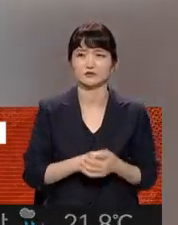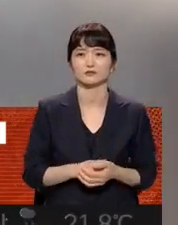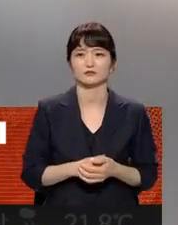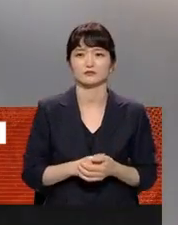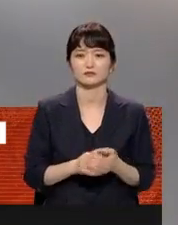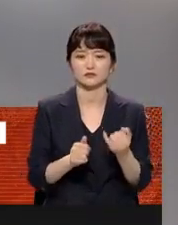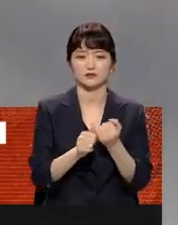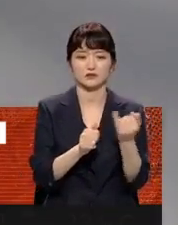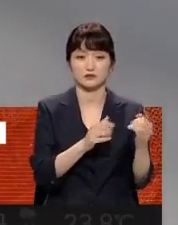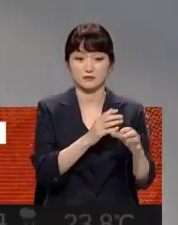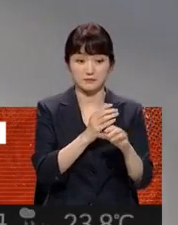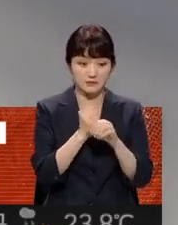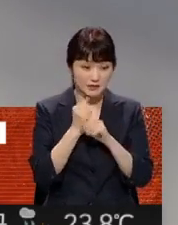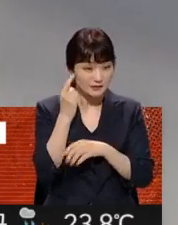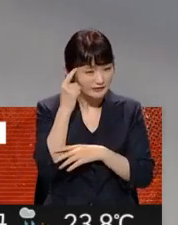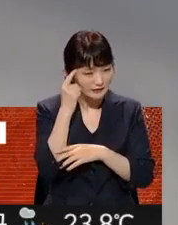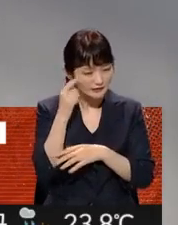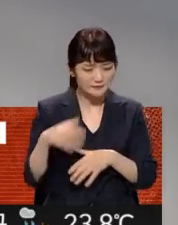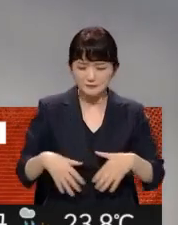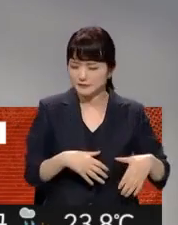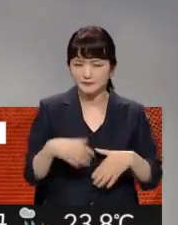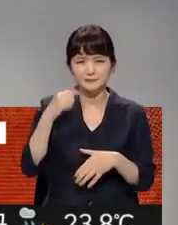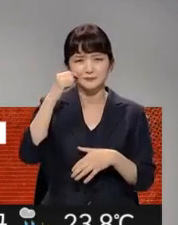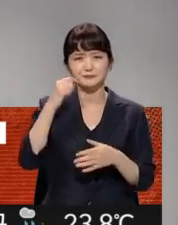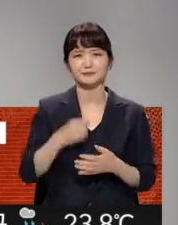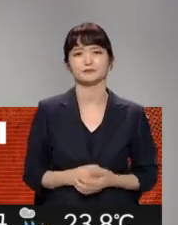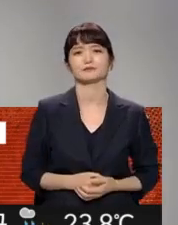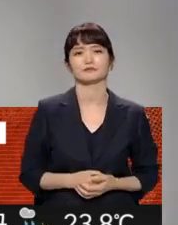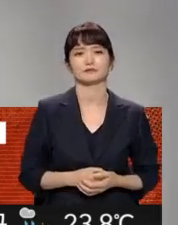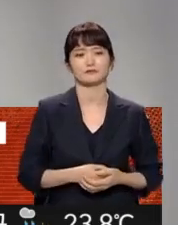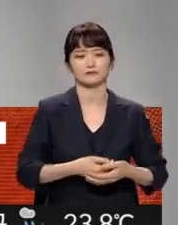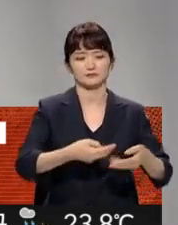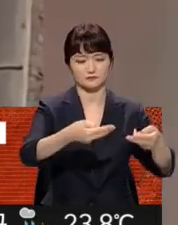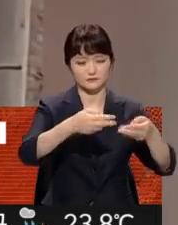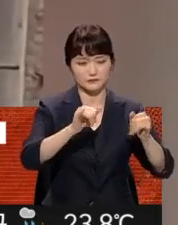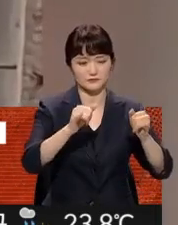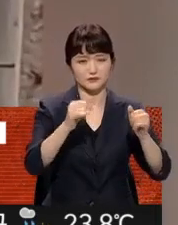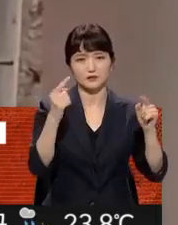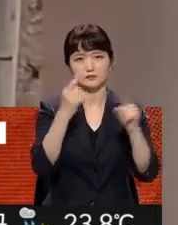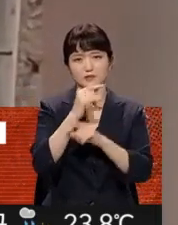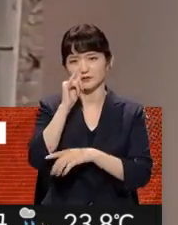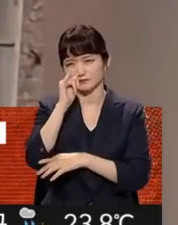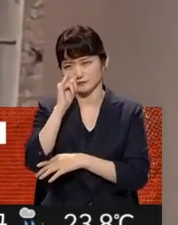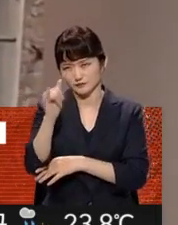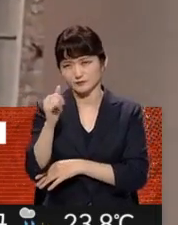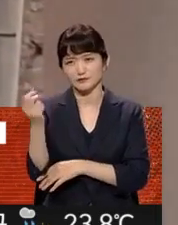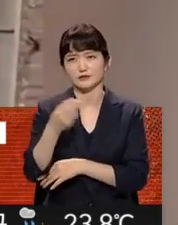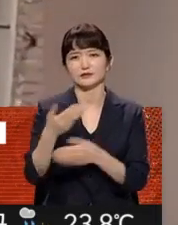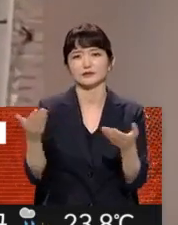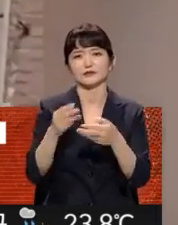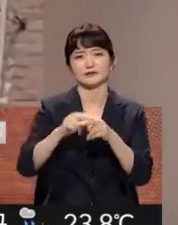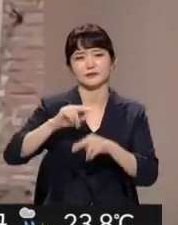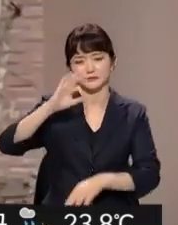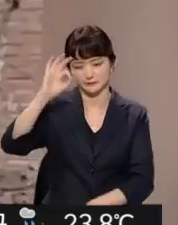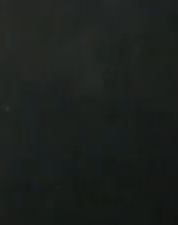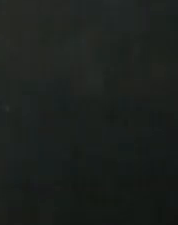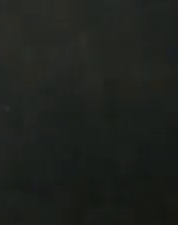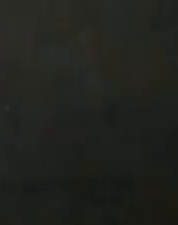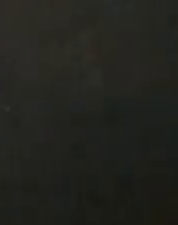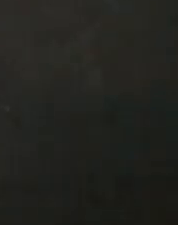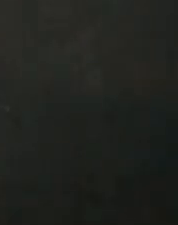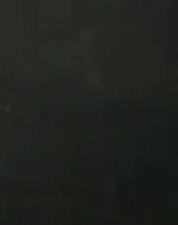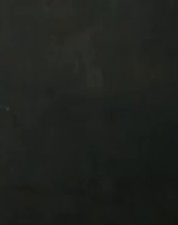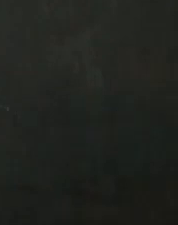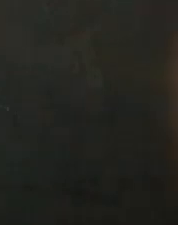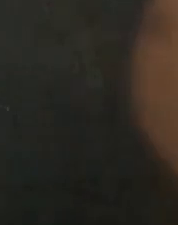아내가 떠올라서 망설일 수 없다고 합니다 노숙자에서 영웅이 된 남성 다시 일자리를 구할 것이라고 전했습니다